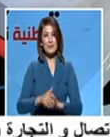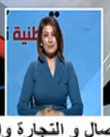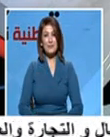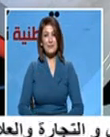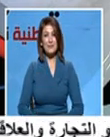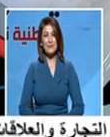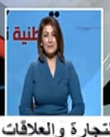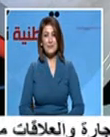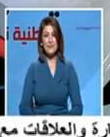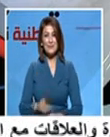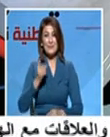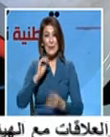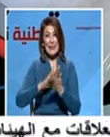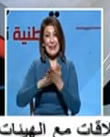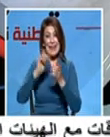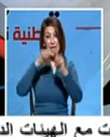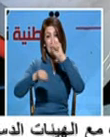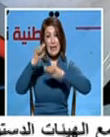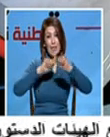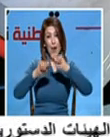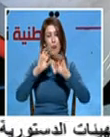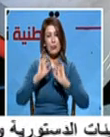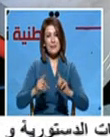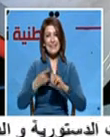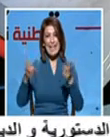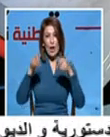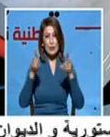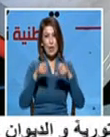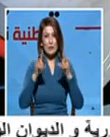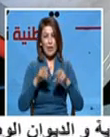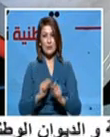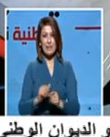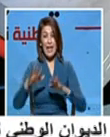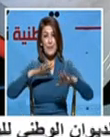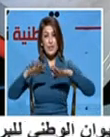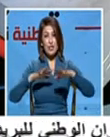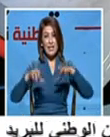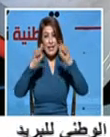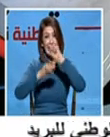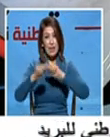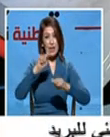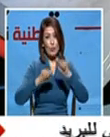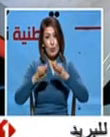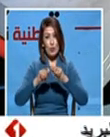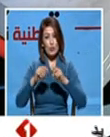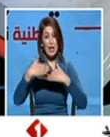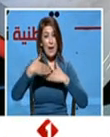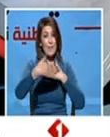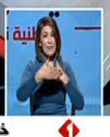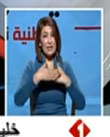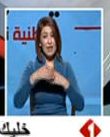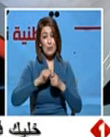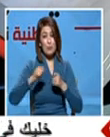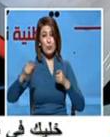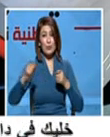ولينا الوطني يلزم تنظيمها، تنظيمها حتى كي باش نقولوا للناس ناخذوا اجراءات النظم، والناس لازمها تكون بعيده على بعضها باش ما نطيحوش